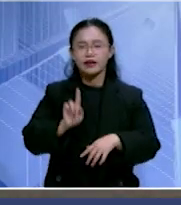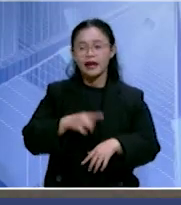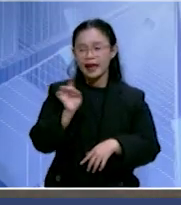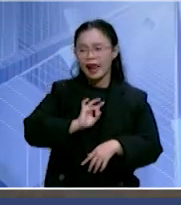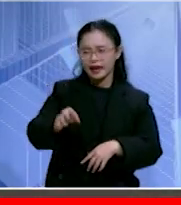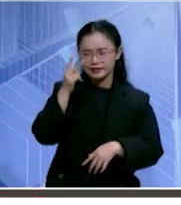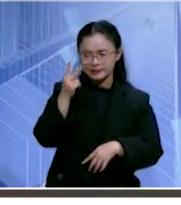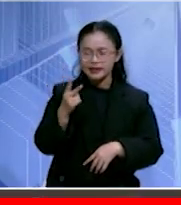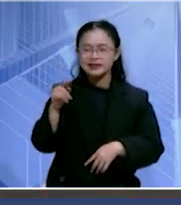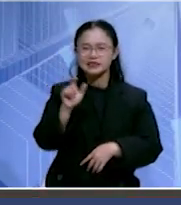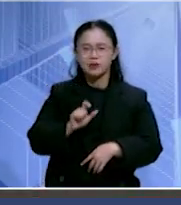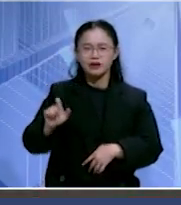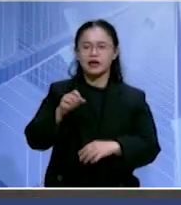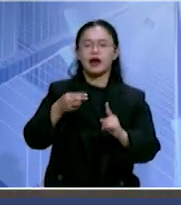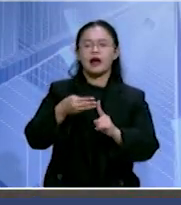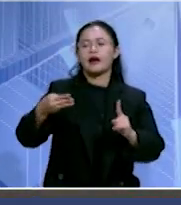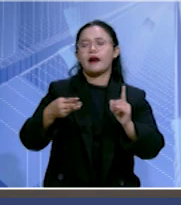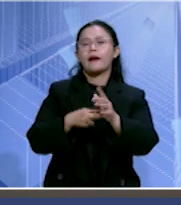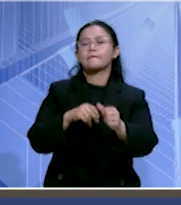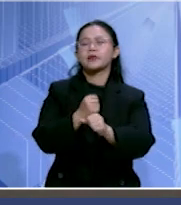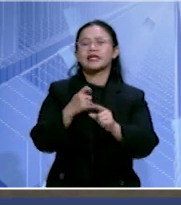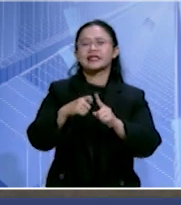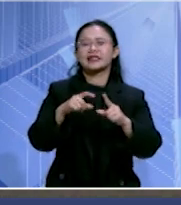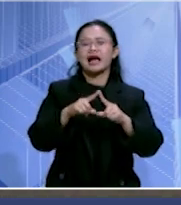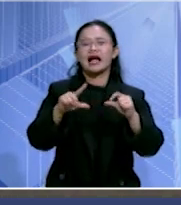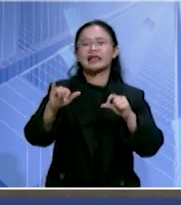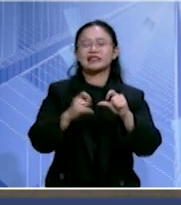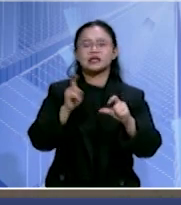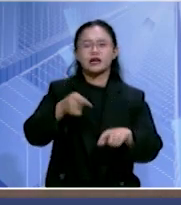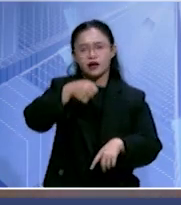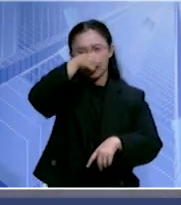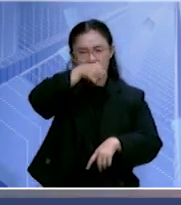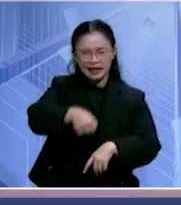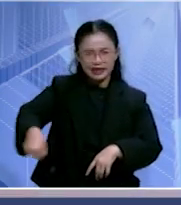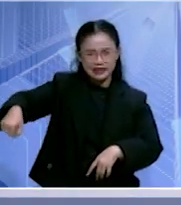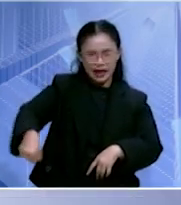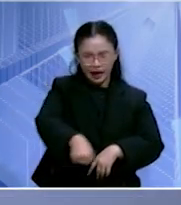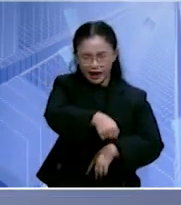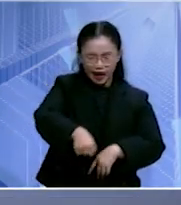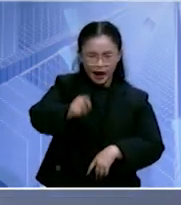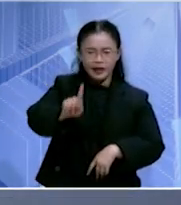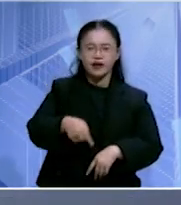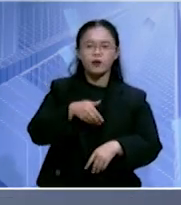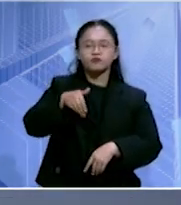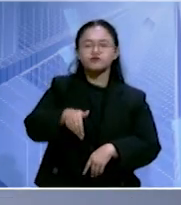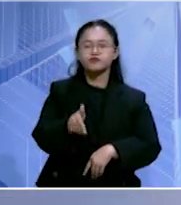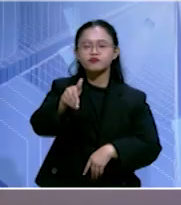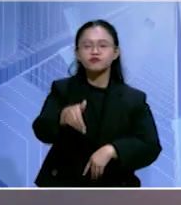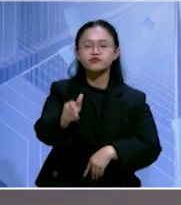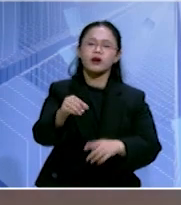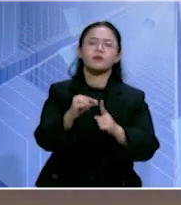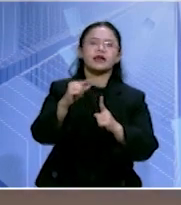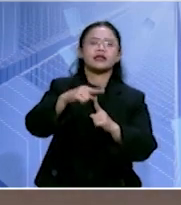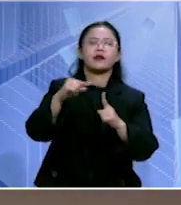Sementara di kawasan Kecamatan Pinggir Bengkalis, seekor gajah liar masuk ke kawasan sumur minyak PT PHR. Para pekerja